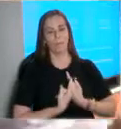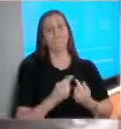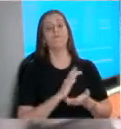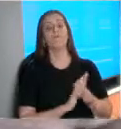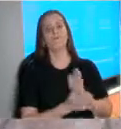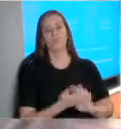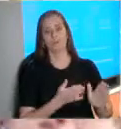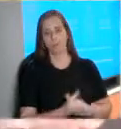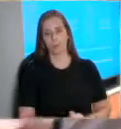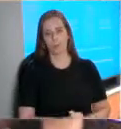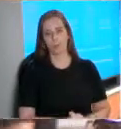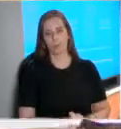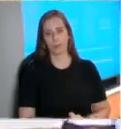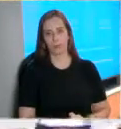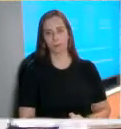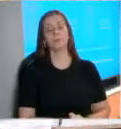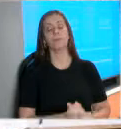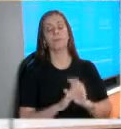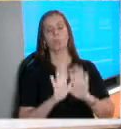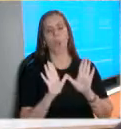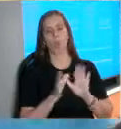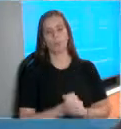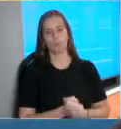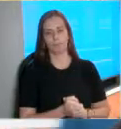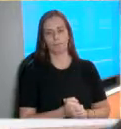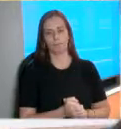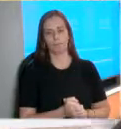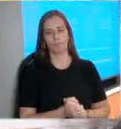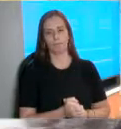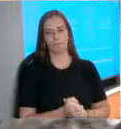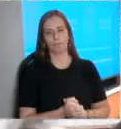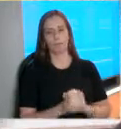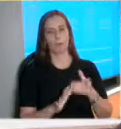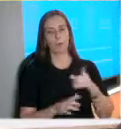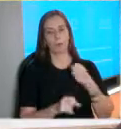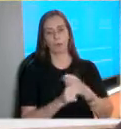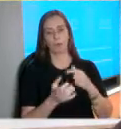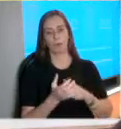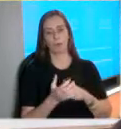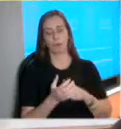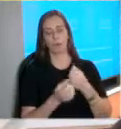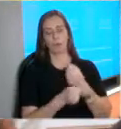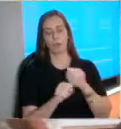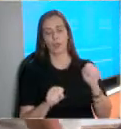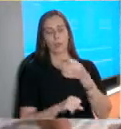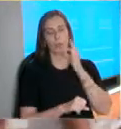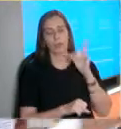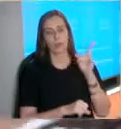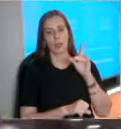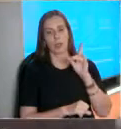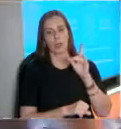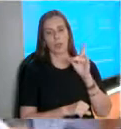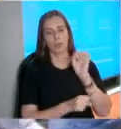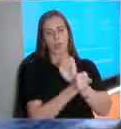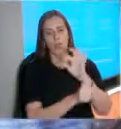נקודה. זה הכל. אוקיי, ומה צריך לעשות כדי שתשוחרר הצעירה הישראלית שנכלאה